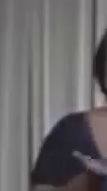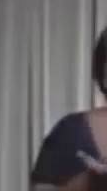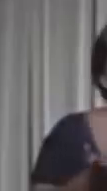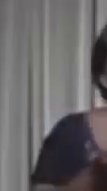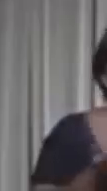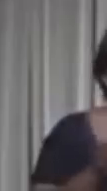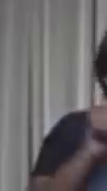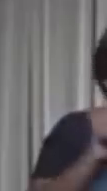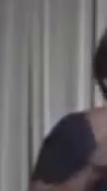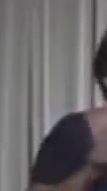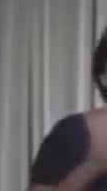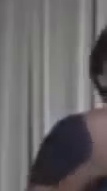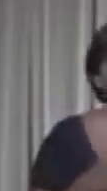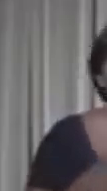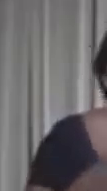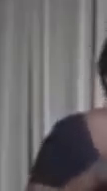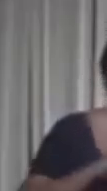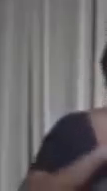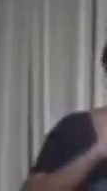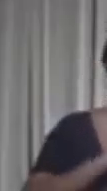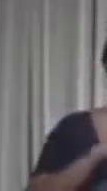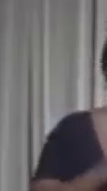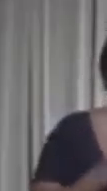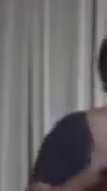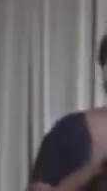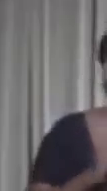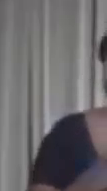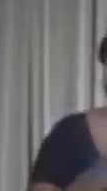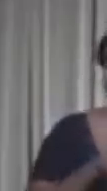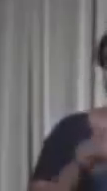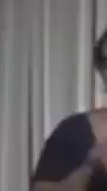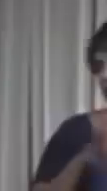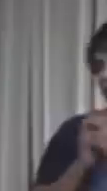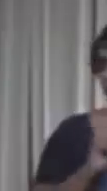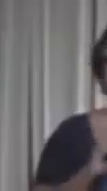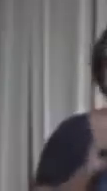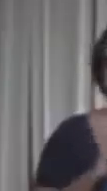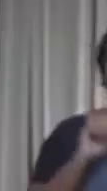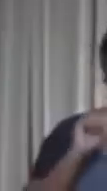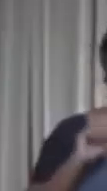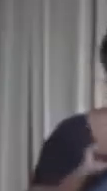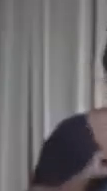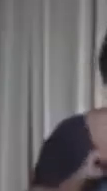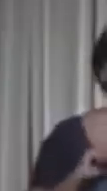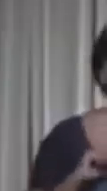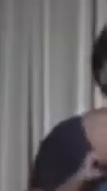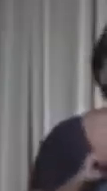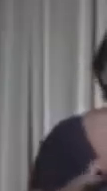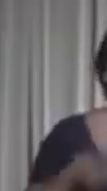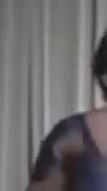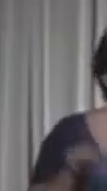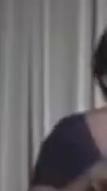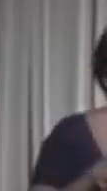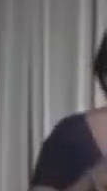இந்த நாட்டிலே என்ன நடக்கும் என்று தெரியாத அளவுக்கும் கேள்வியாக இருக்கிறது. எனவே இவ்வாறான நிலையிலே இன்னும்